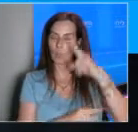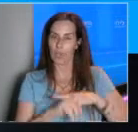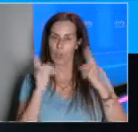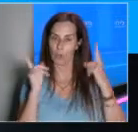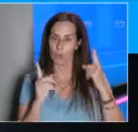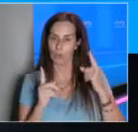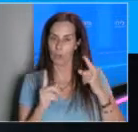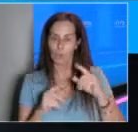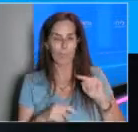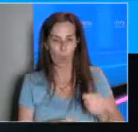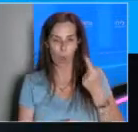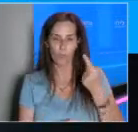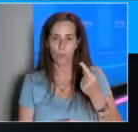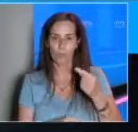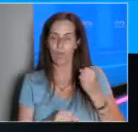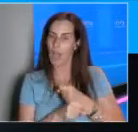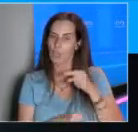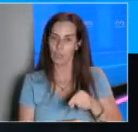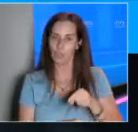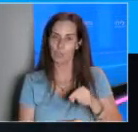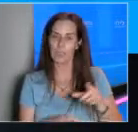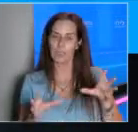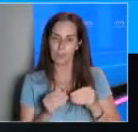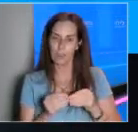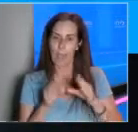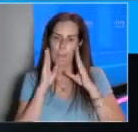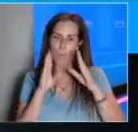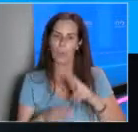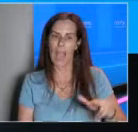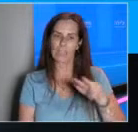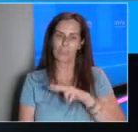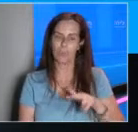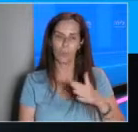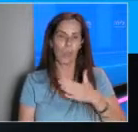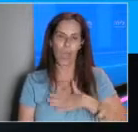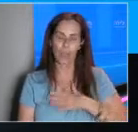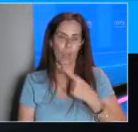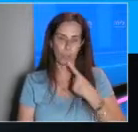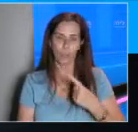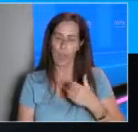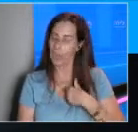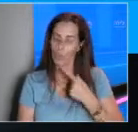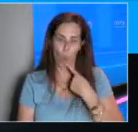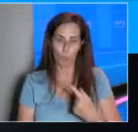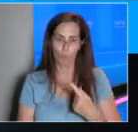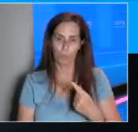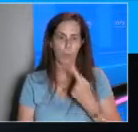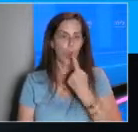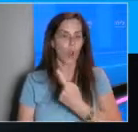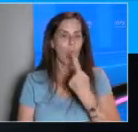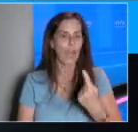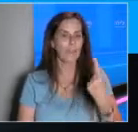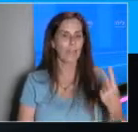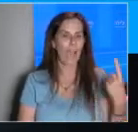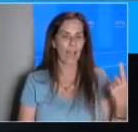אחרות. בכל זאת, הדרך לעשות את זה היא על ידי אמון הציבור. אנחנו אומרים, אני אומר, כל אחד